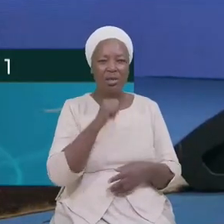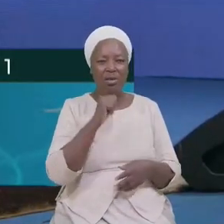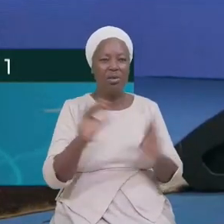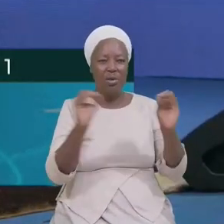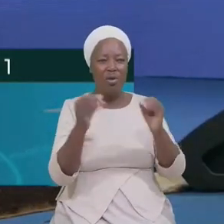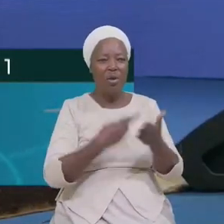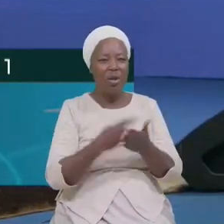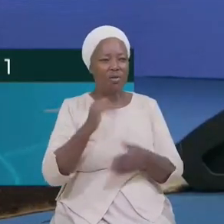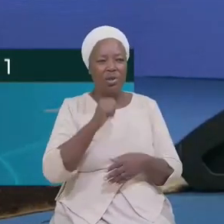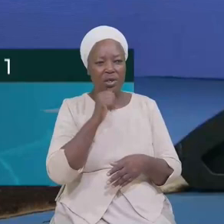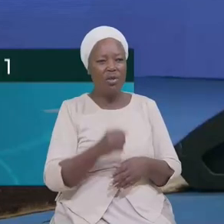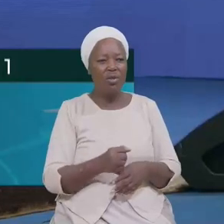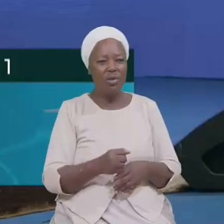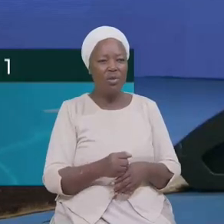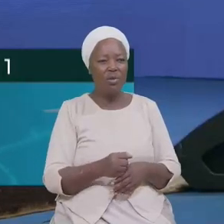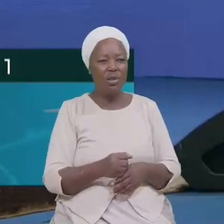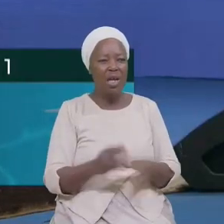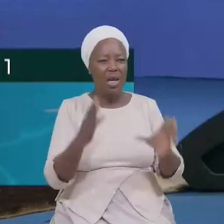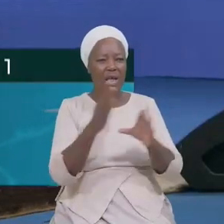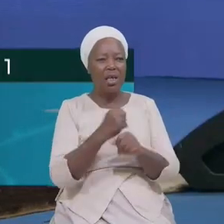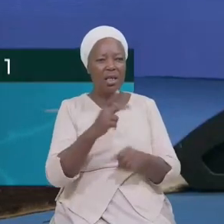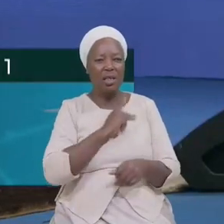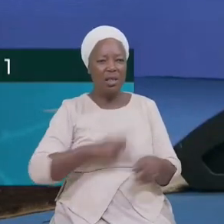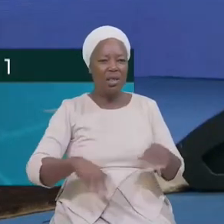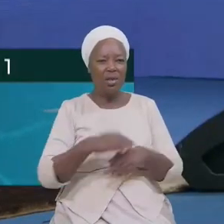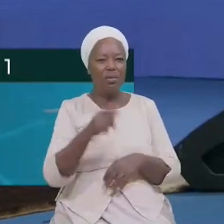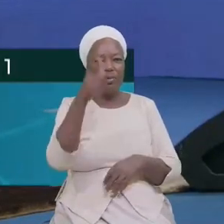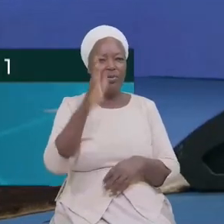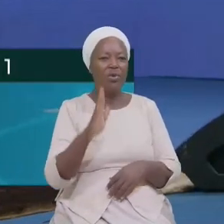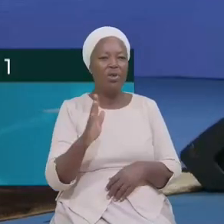Ne savez-vous pas que les injustes n'hériteront point le royaume de Dieu?